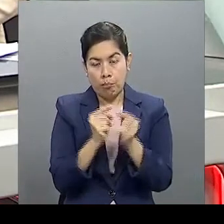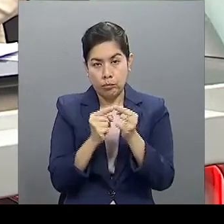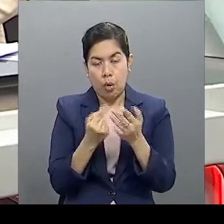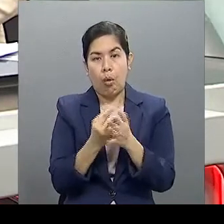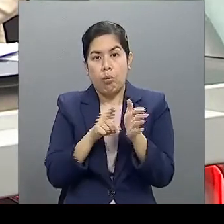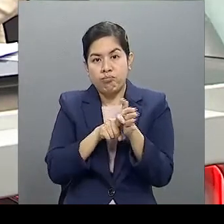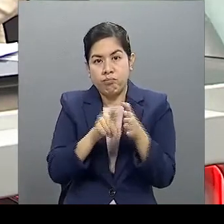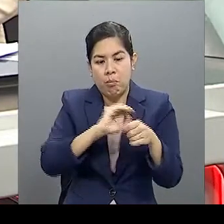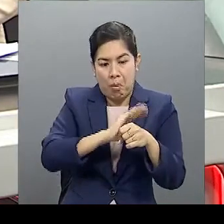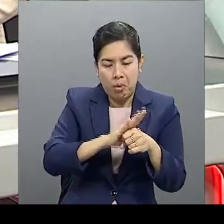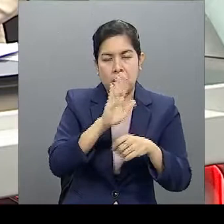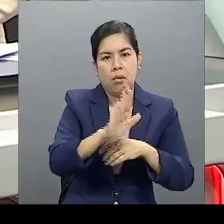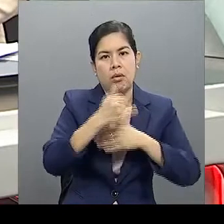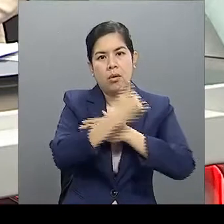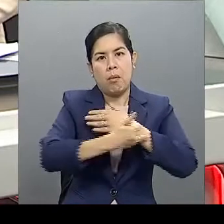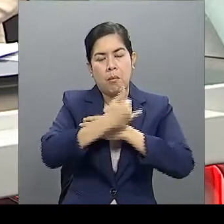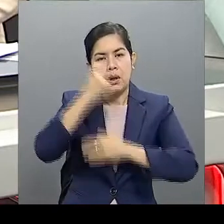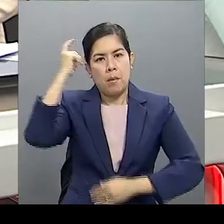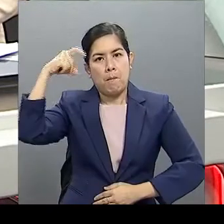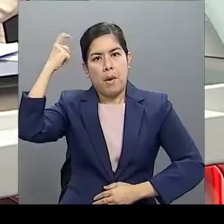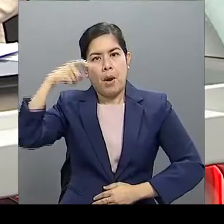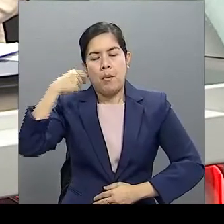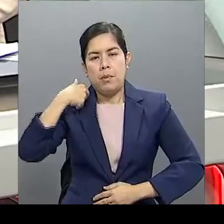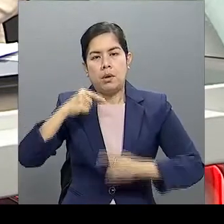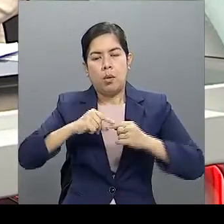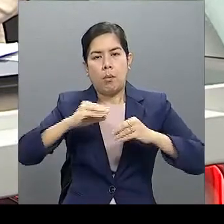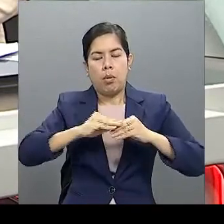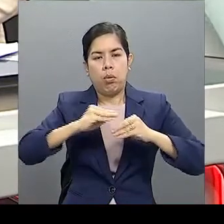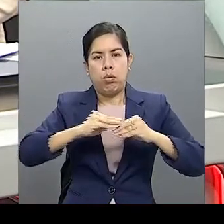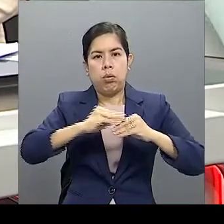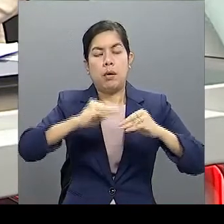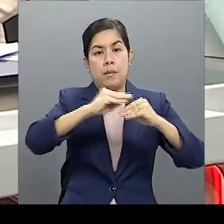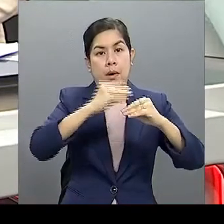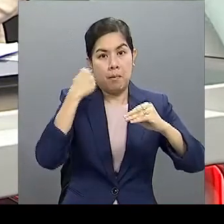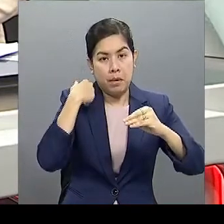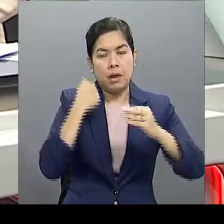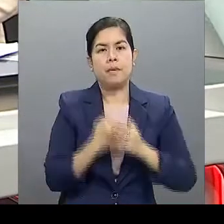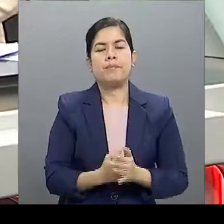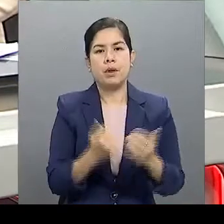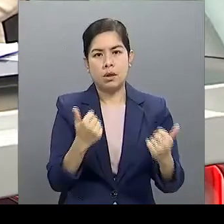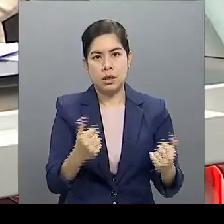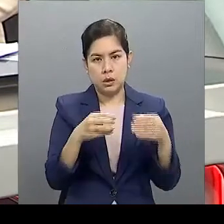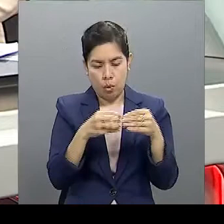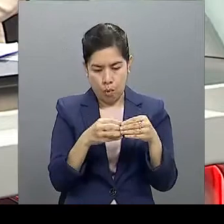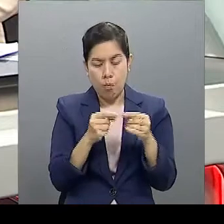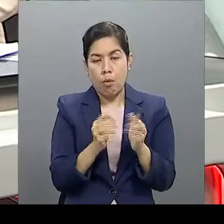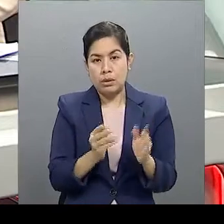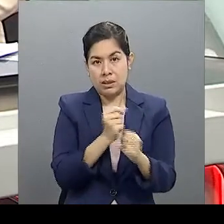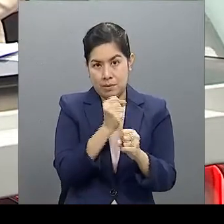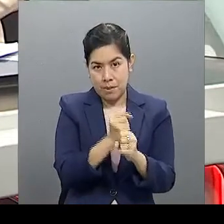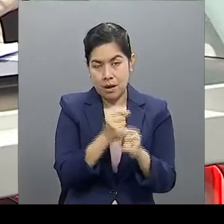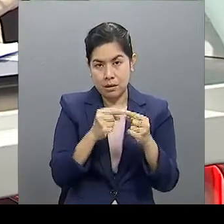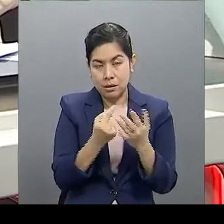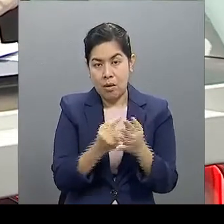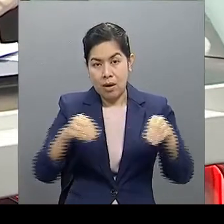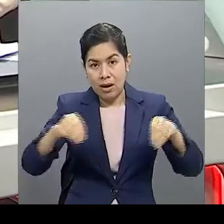อเนื่องนะครับก็ทำให้หน่วยงานที่เกี่ยวข้องตลอดแนวชายแดนด้านจังหวัดตากยังคงเฝ้าระวังป้องกันอย่างใกล้ชิดนะครับคุณปราศเสรีรัตน์นะ